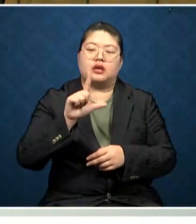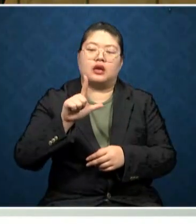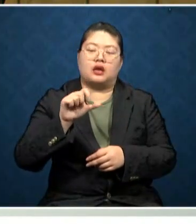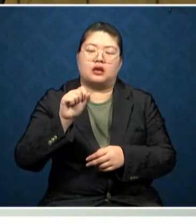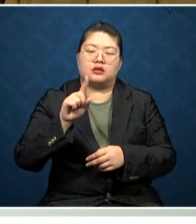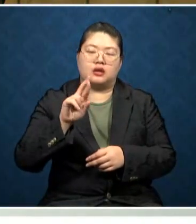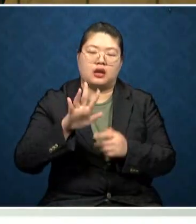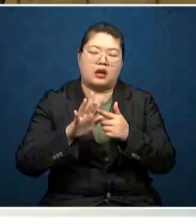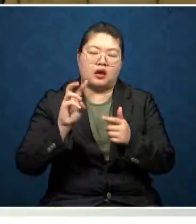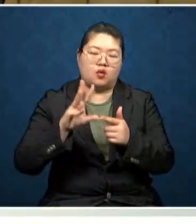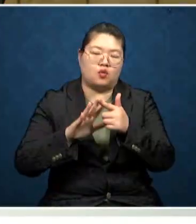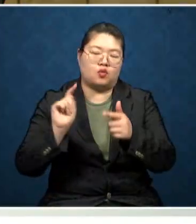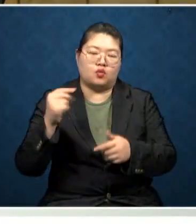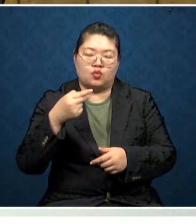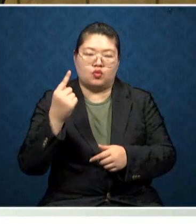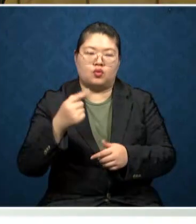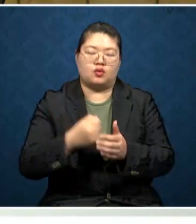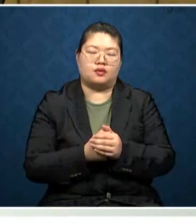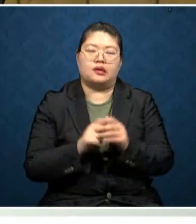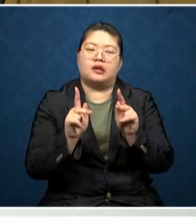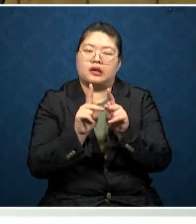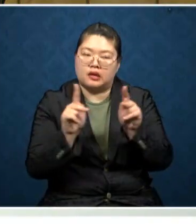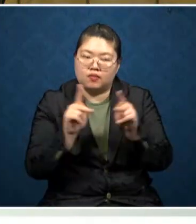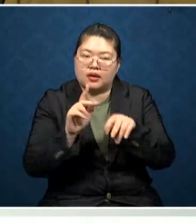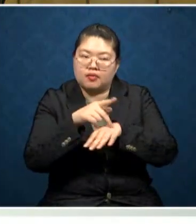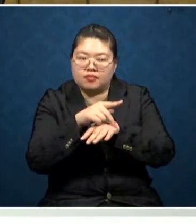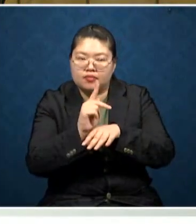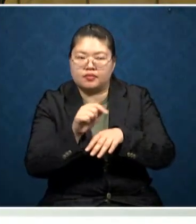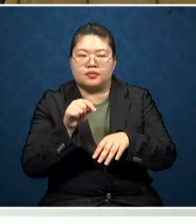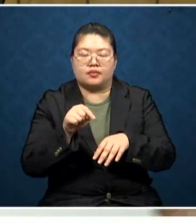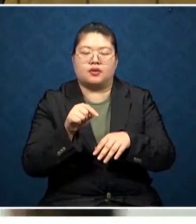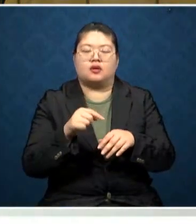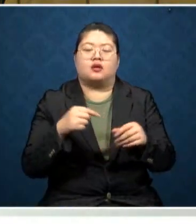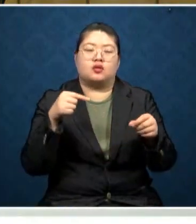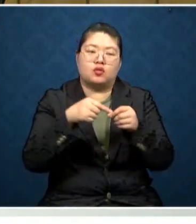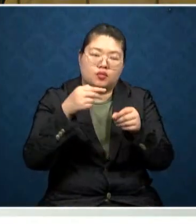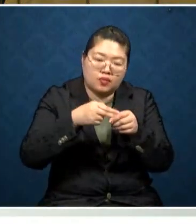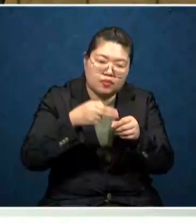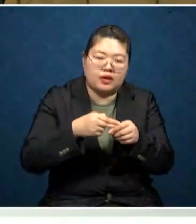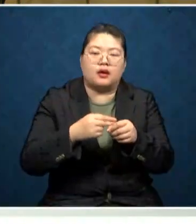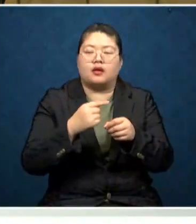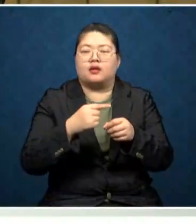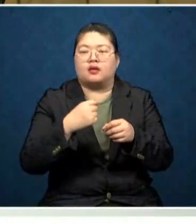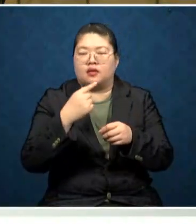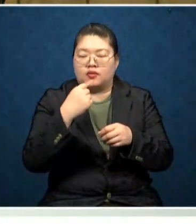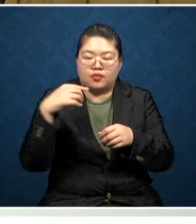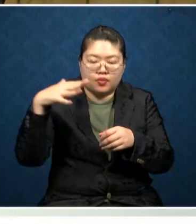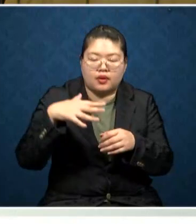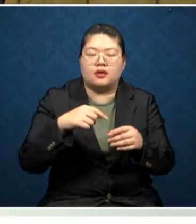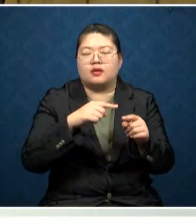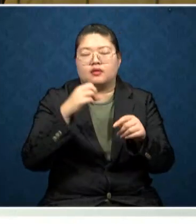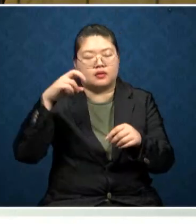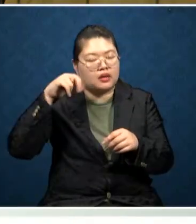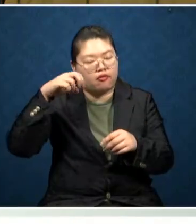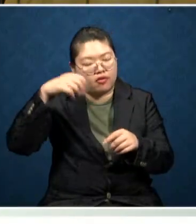อนุกรรมาธิการพิจารณาศึกษาติดตามและเสนอแด้านพลังงานทดแทนและอนุรักษ์พลังงานในนามของ